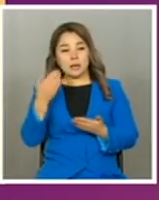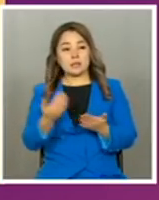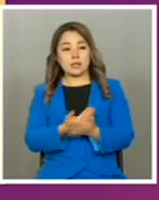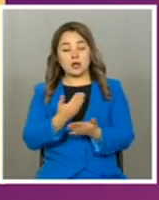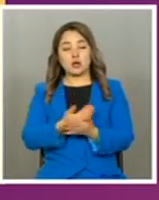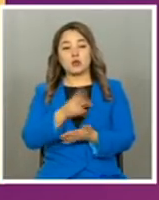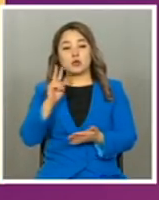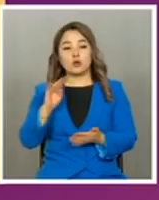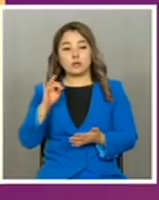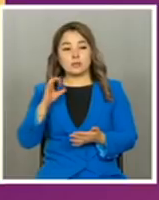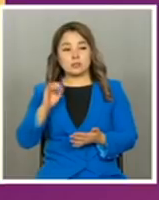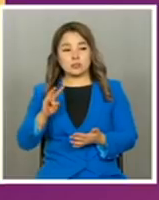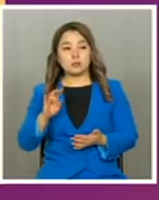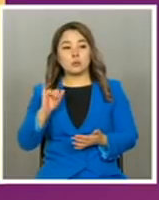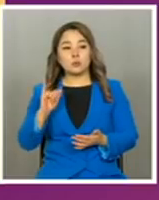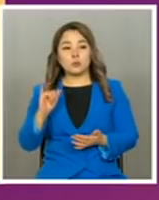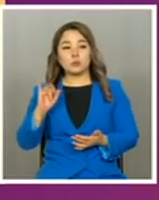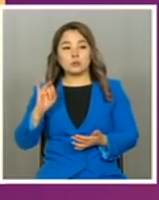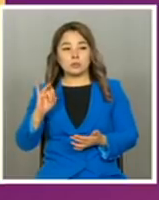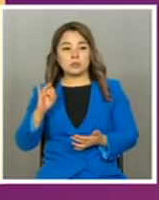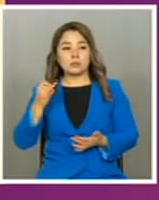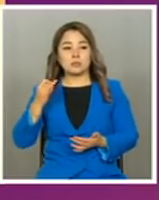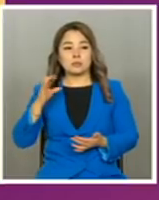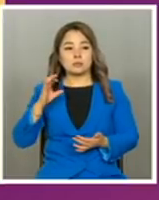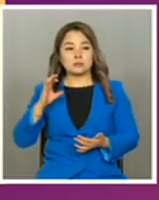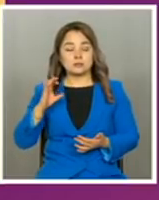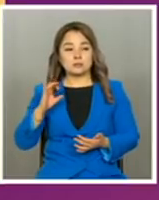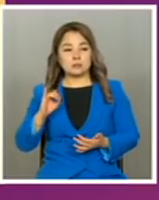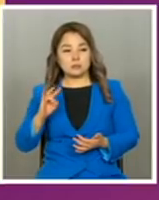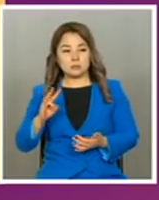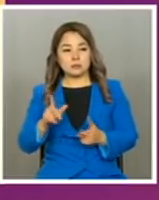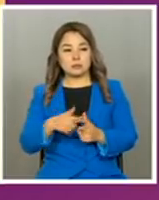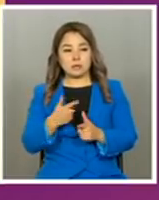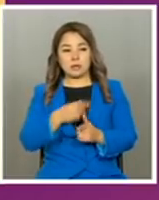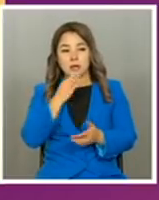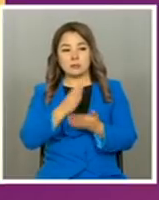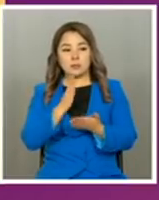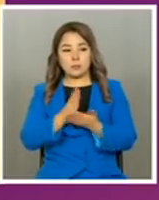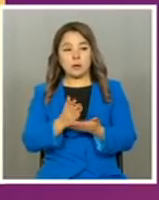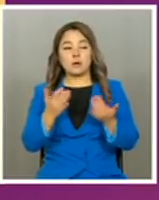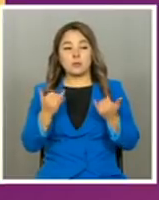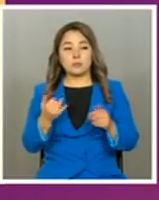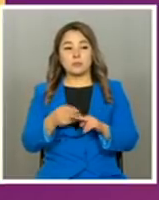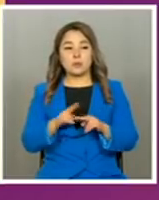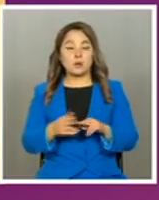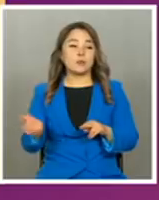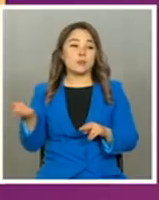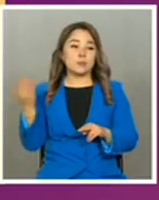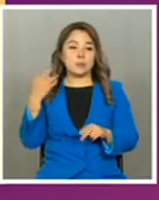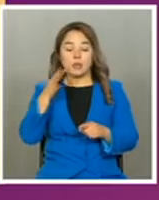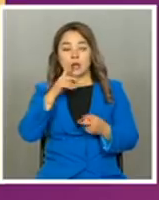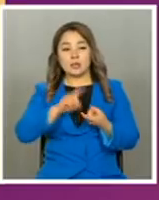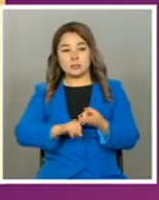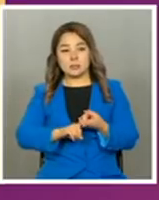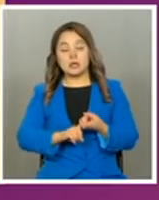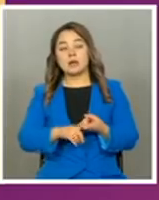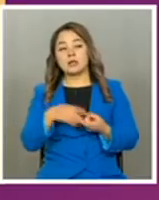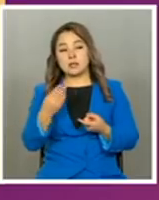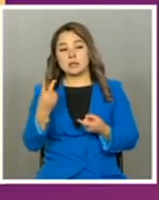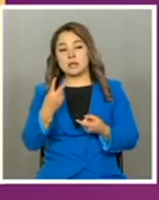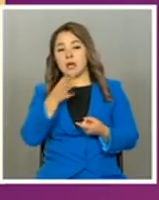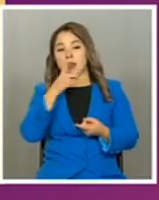Үйсіндер Усун деп аталады. Үйсін бірлестігі біздің заманымыздан бұрынғы 2-ші ғасырда